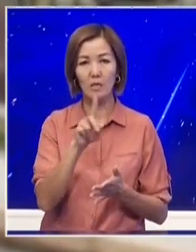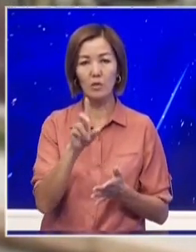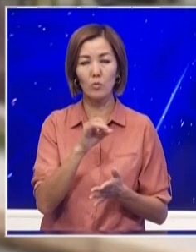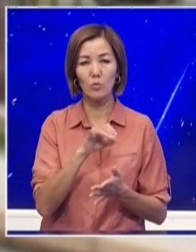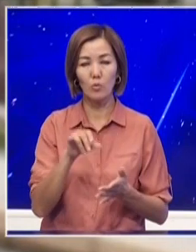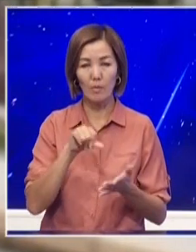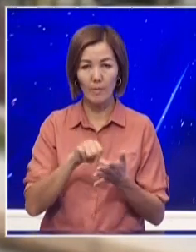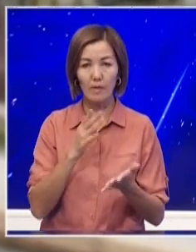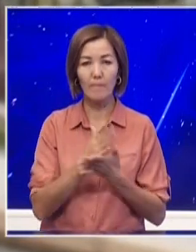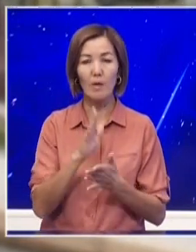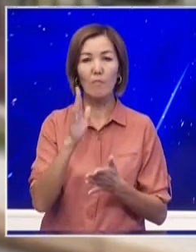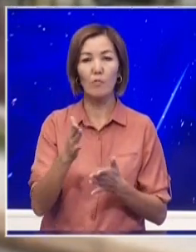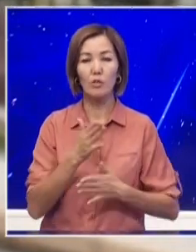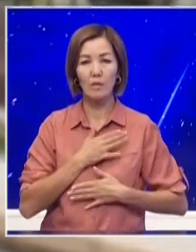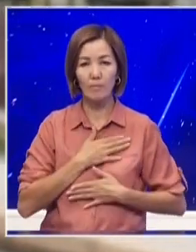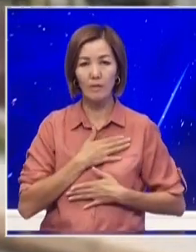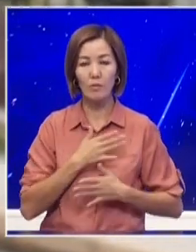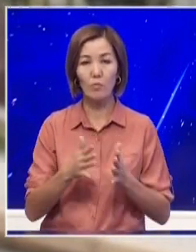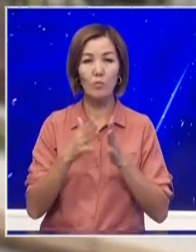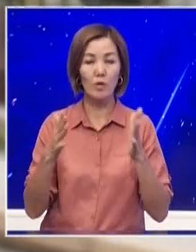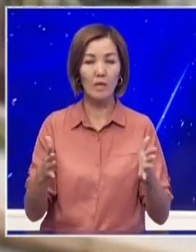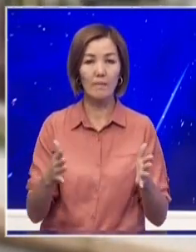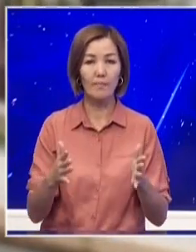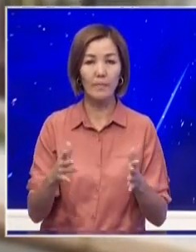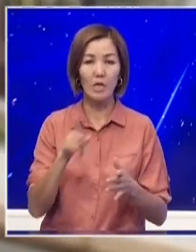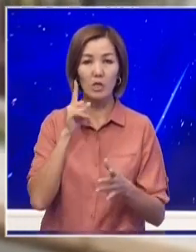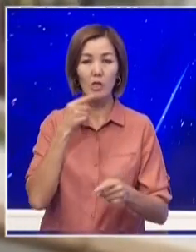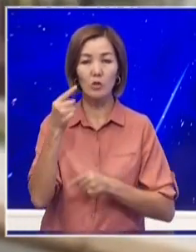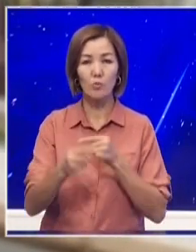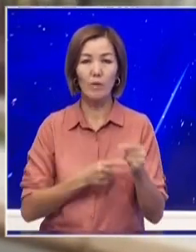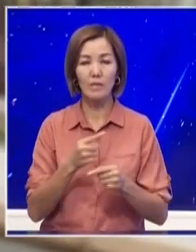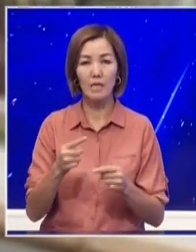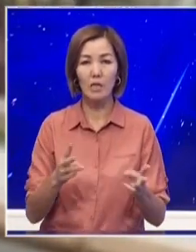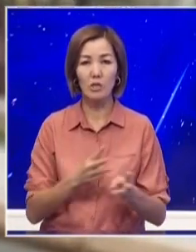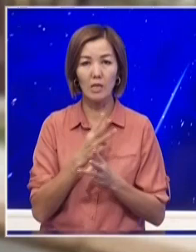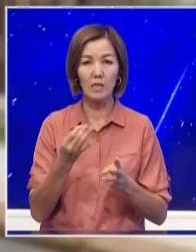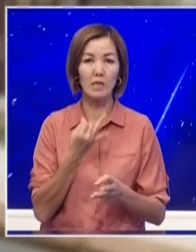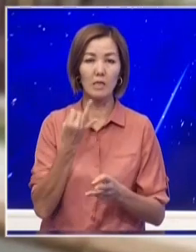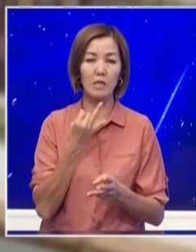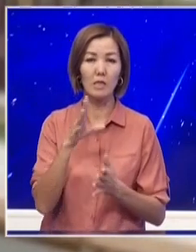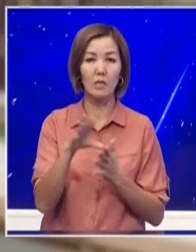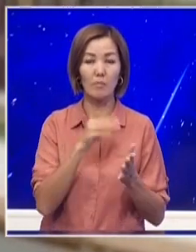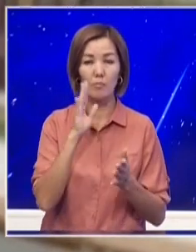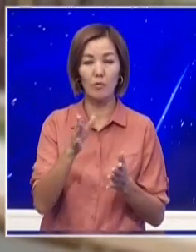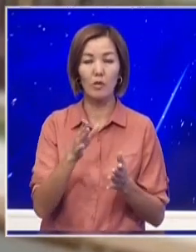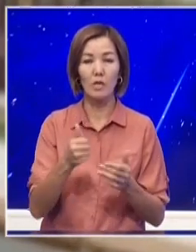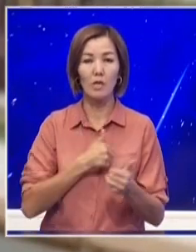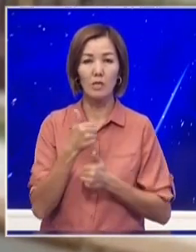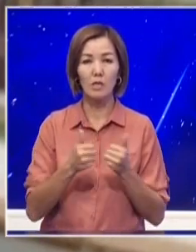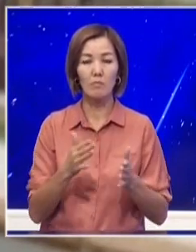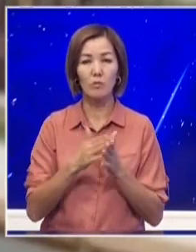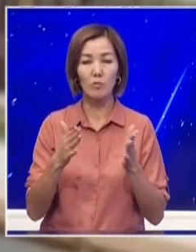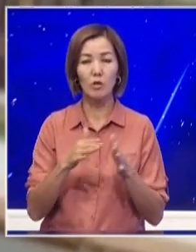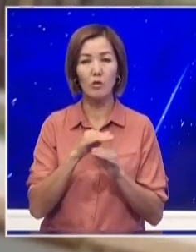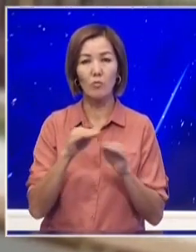бар. Енді болашақта бұл үлкен жас ұрпаққа үлкен жігер береді деп ойлаймын. Бұл жарысымыз үлкен